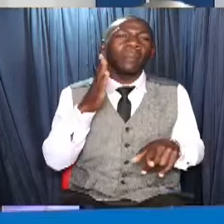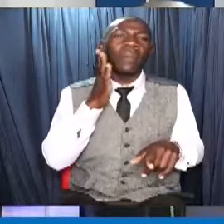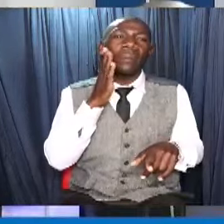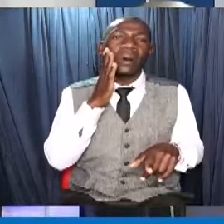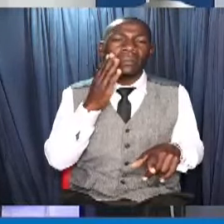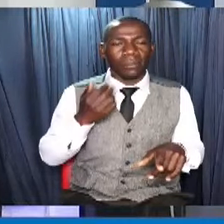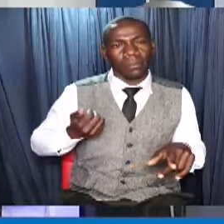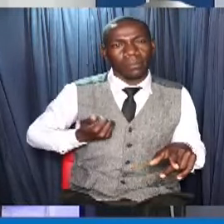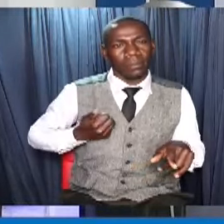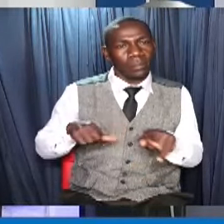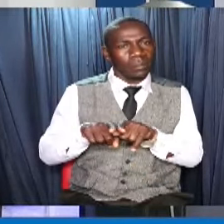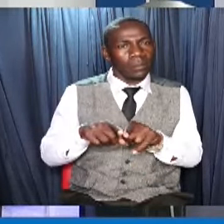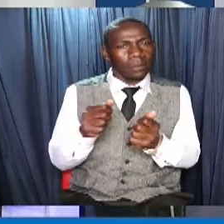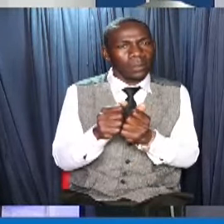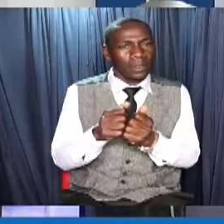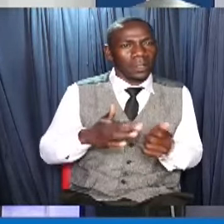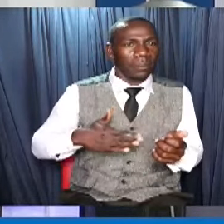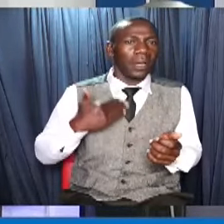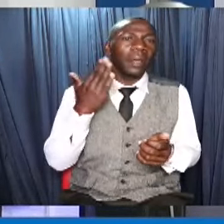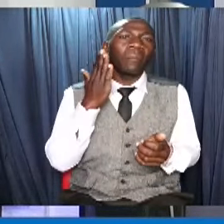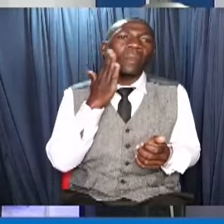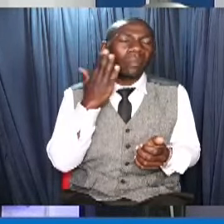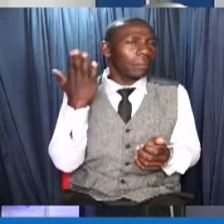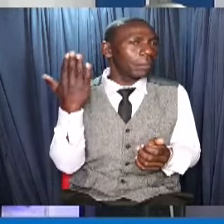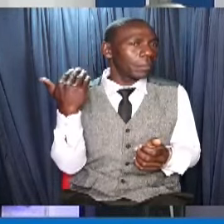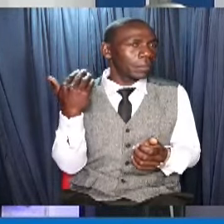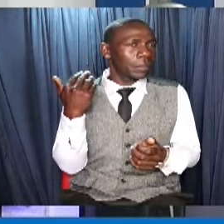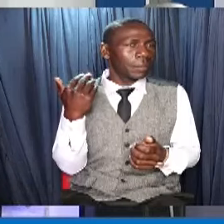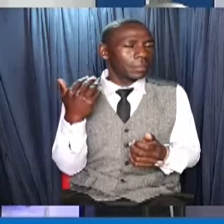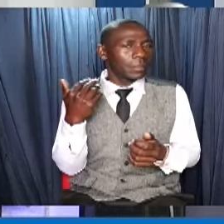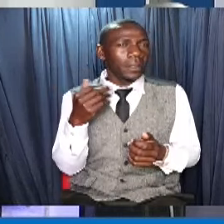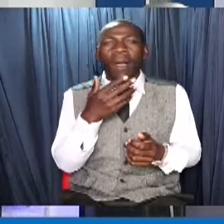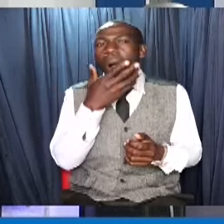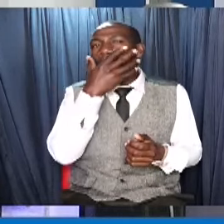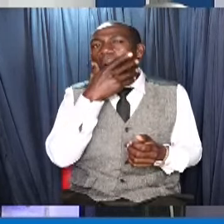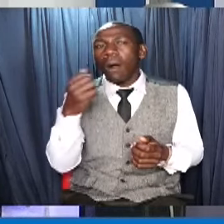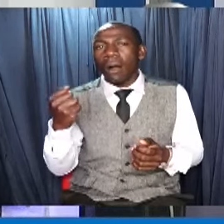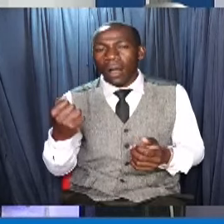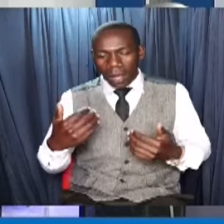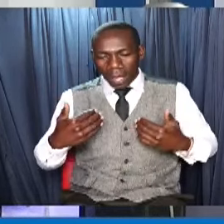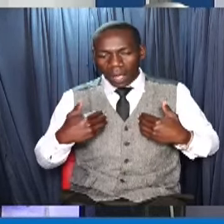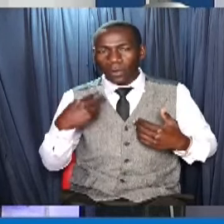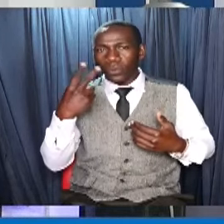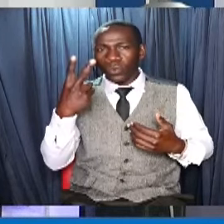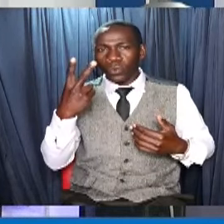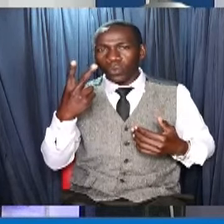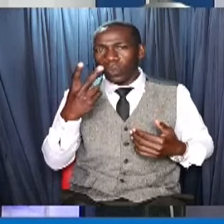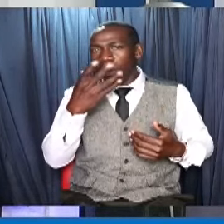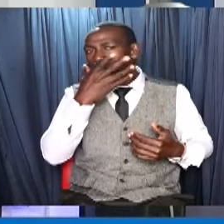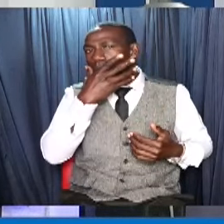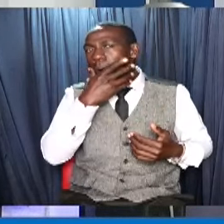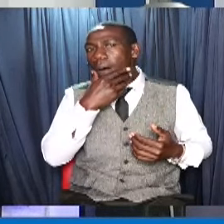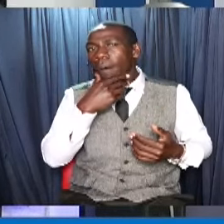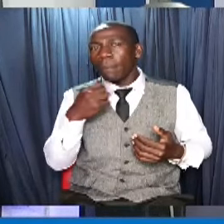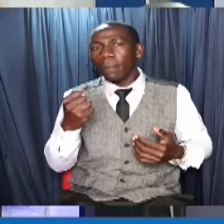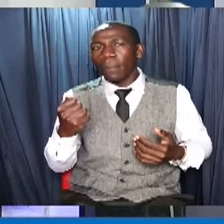My wanyanya mdogo. My grandma's side. Baba alikuwa na wake wawili. My grandpa had two. Shangazi wa mama mdogo.